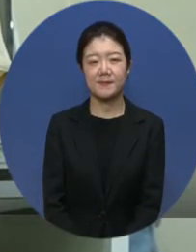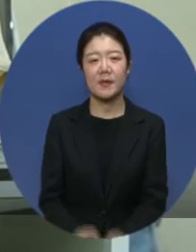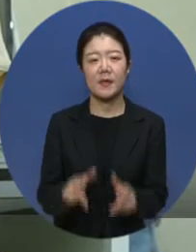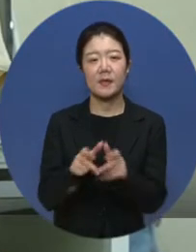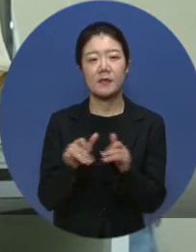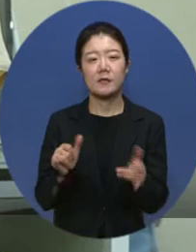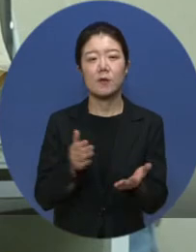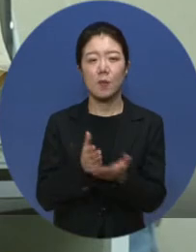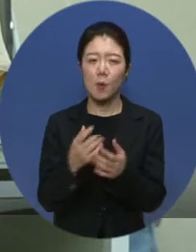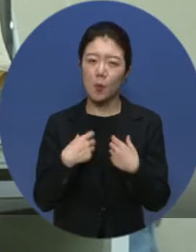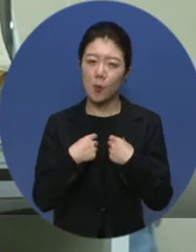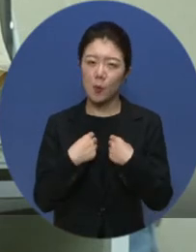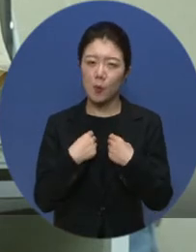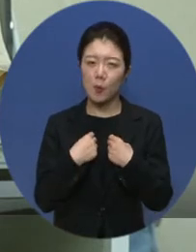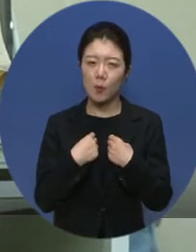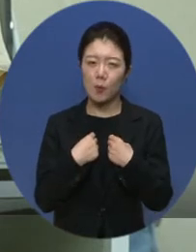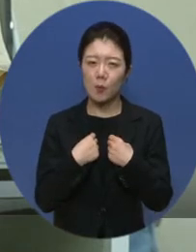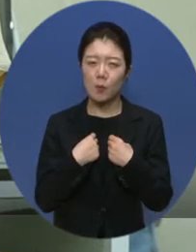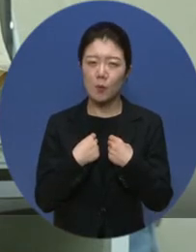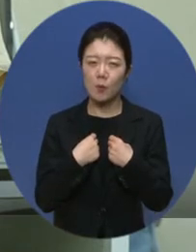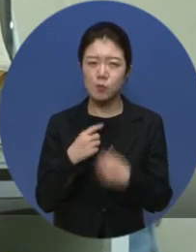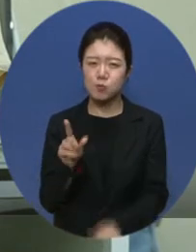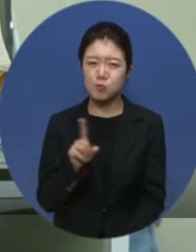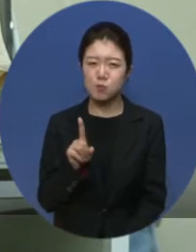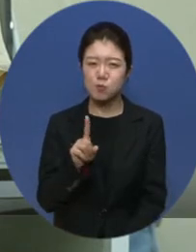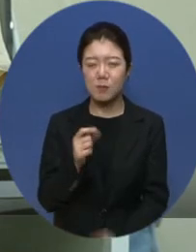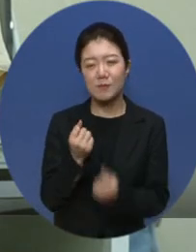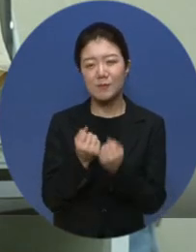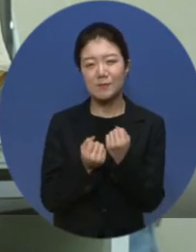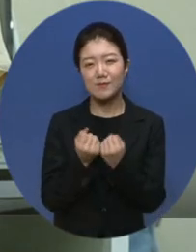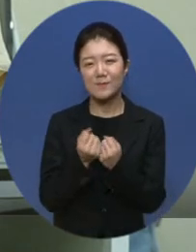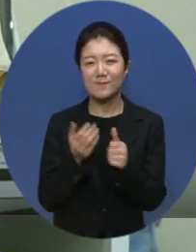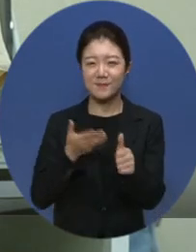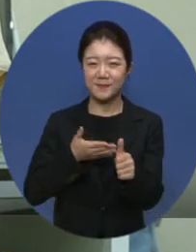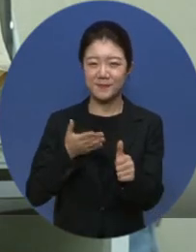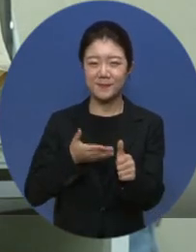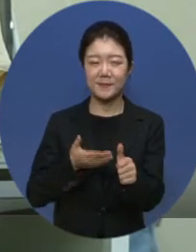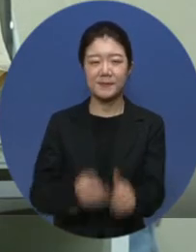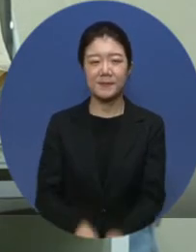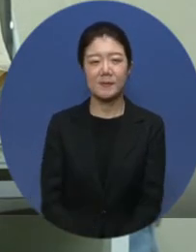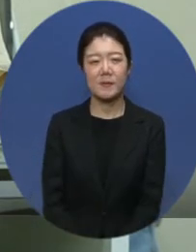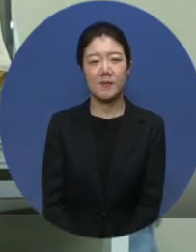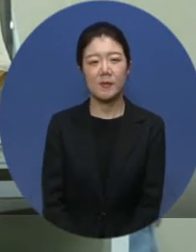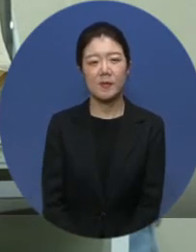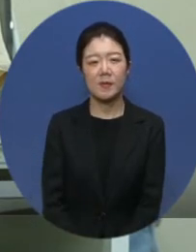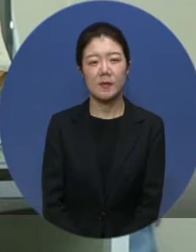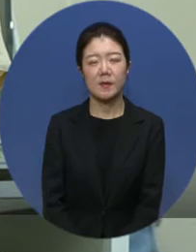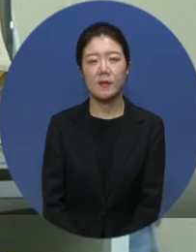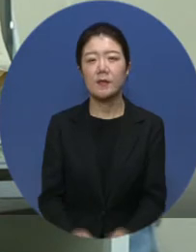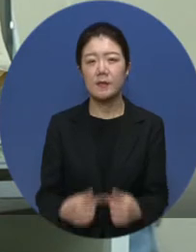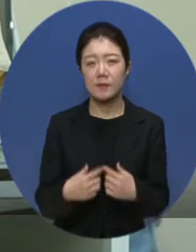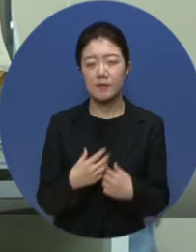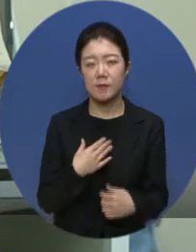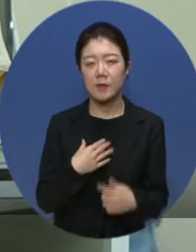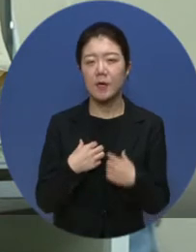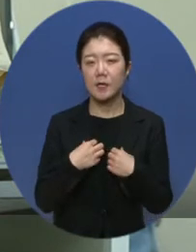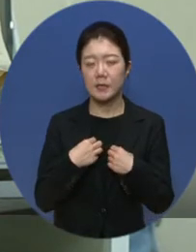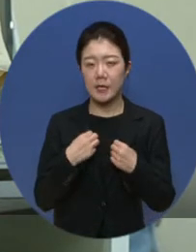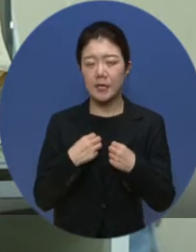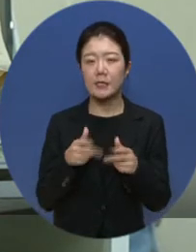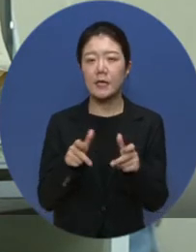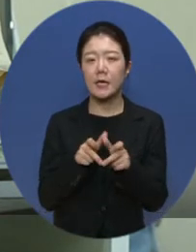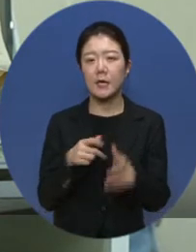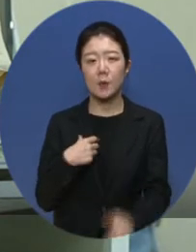장애인 전용 의류라고 하면 네. 어떤 것인지 이제 구체적으로 설명을 좀 해줄 수가 있을까요? 그러니까 저희가 장애인